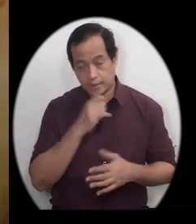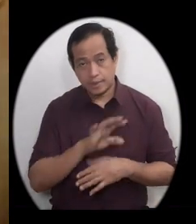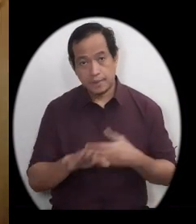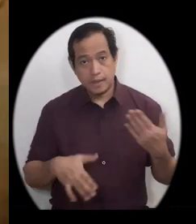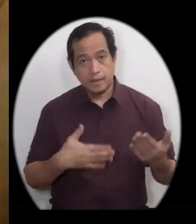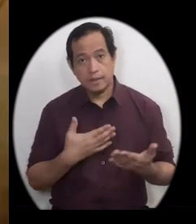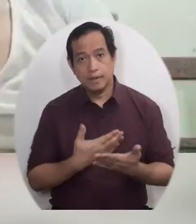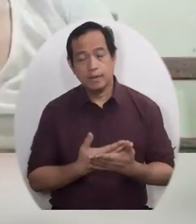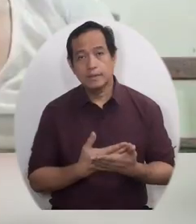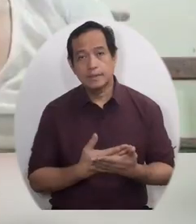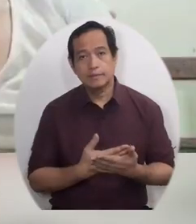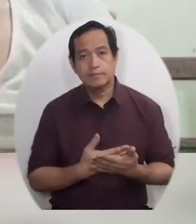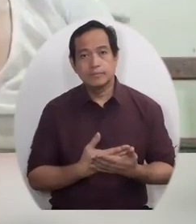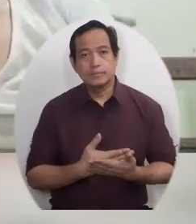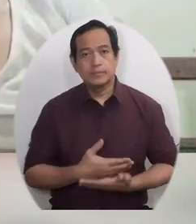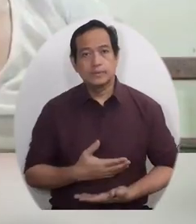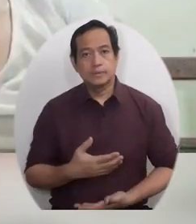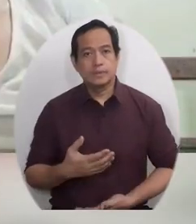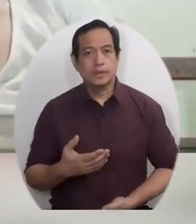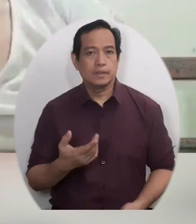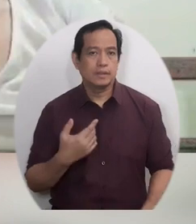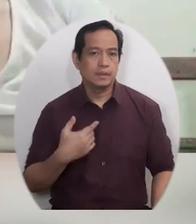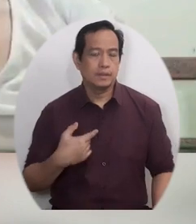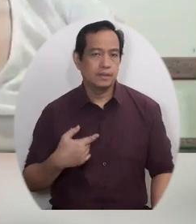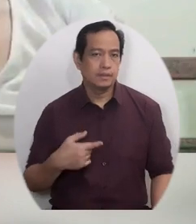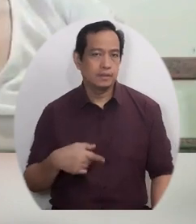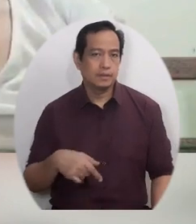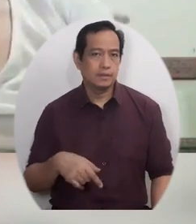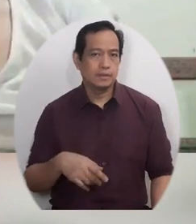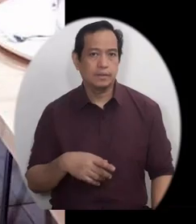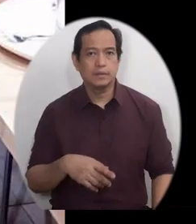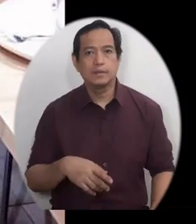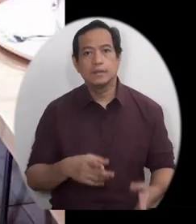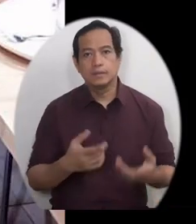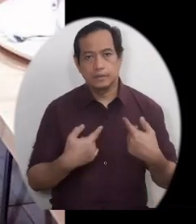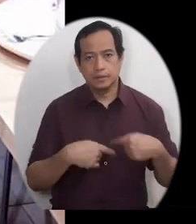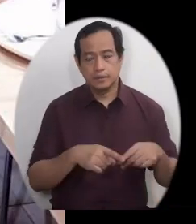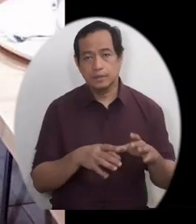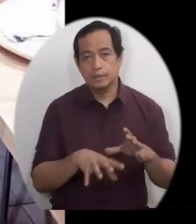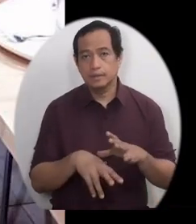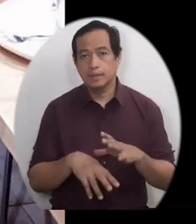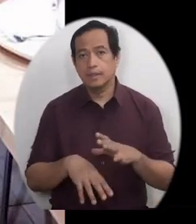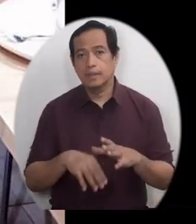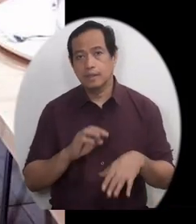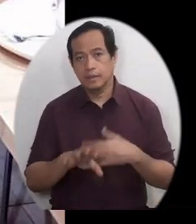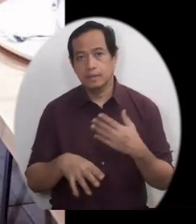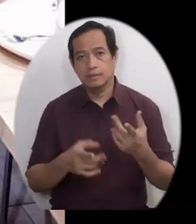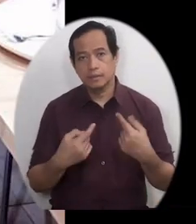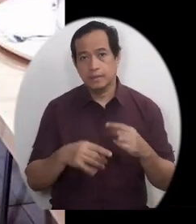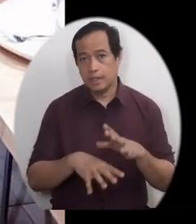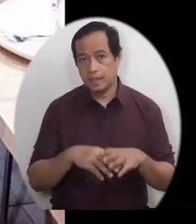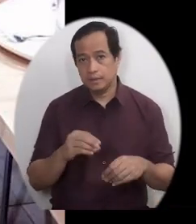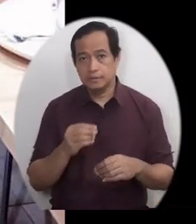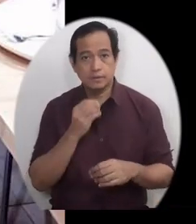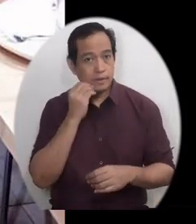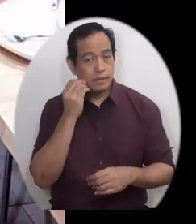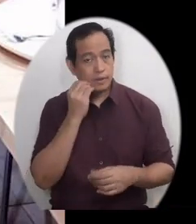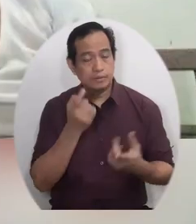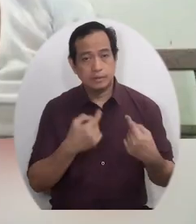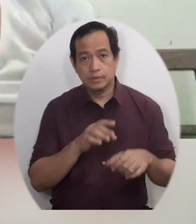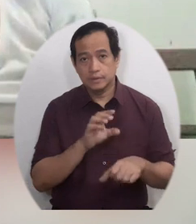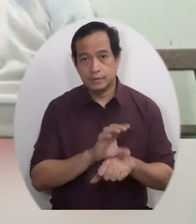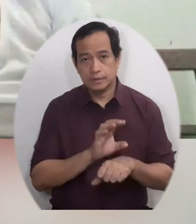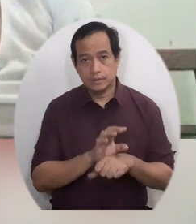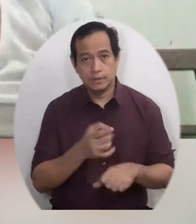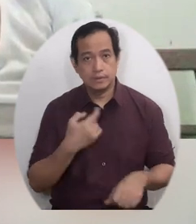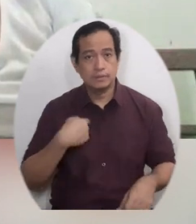na kinagisnan namin, like yung lalabas kami ng bahay, magsisimba, pero ngayon